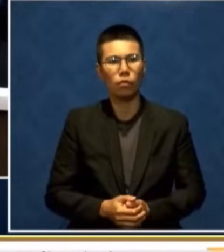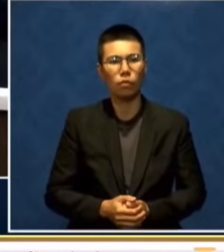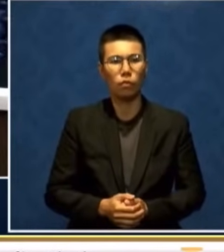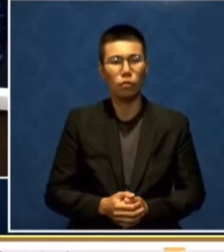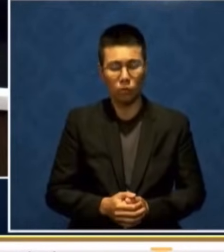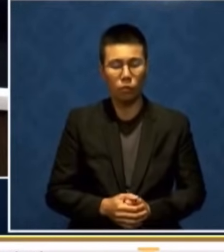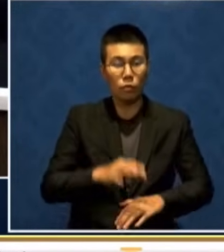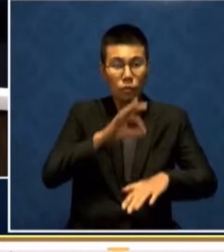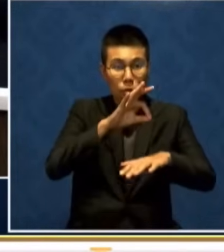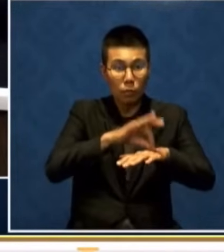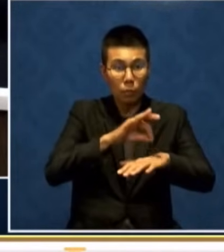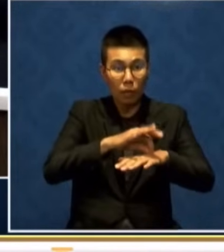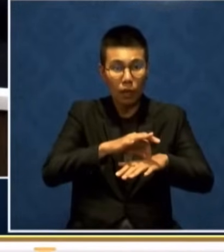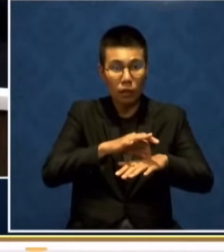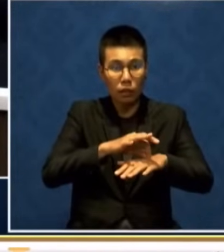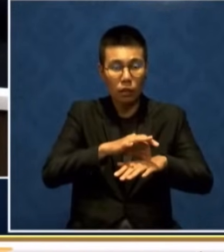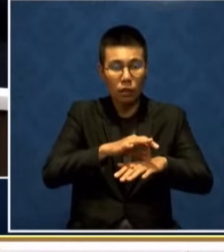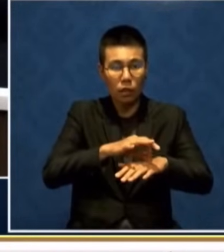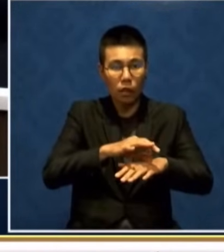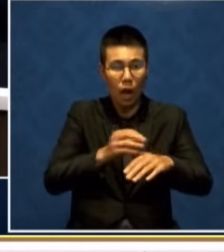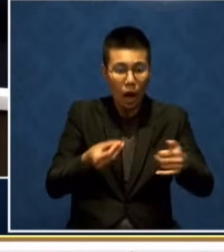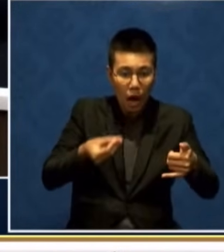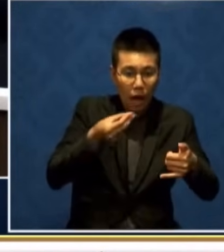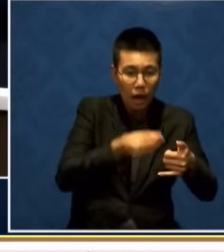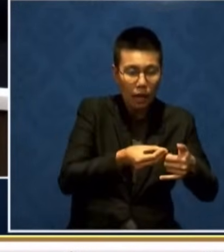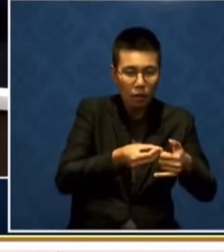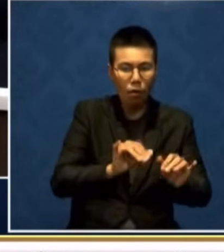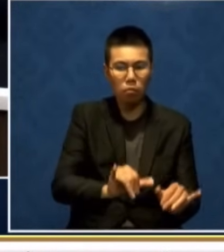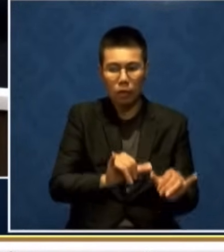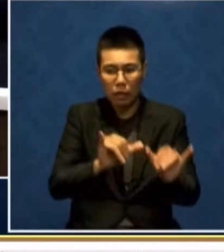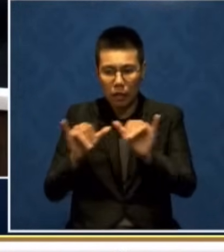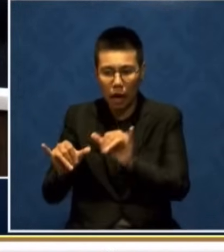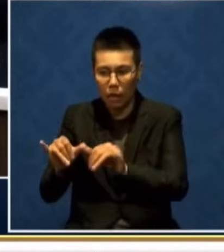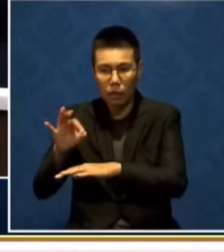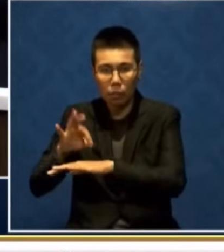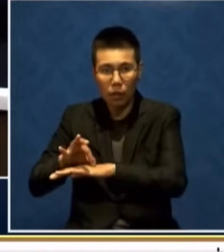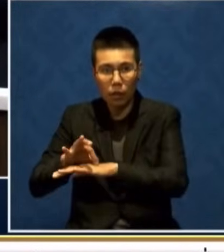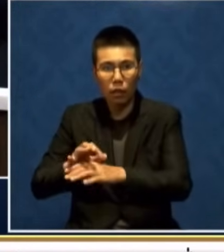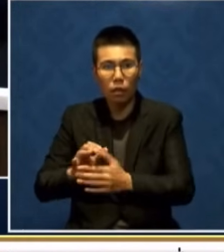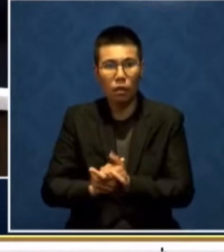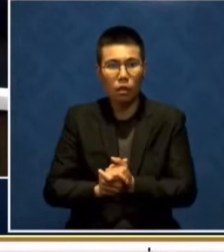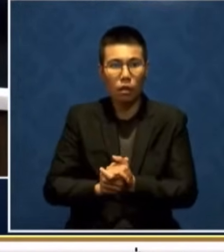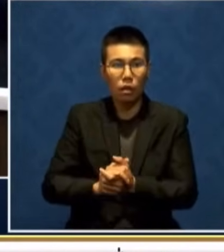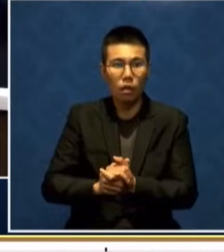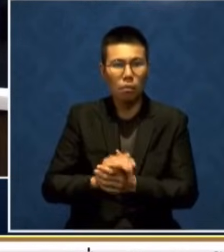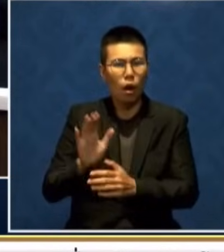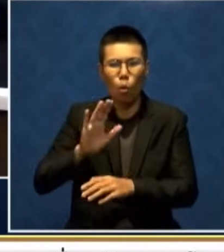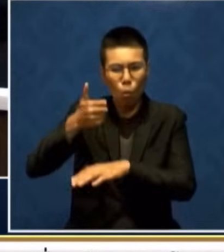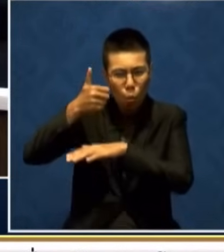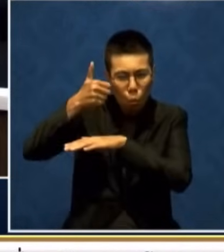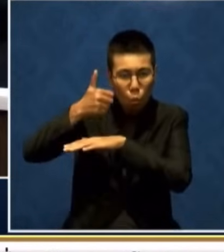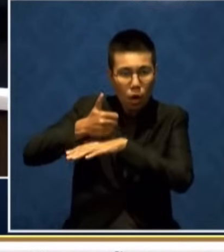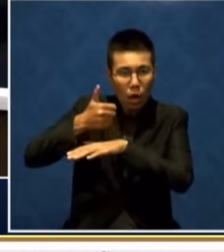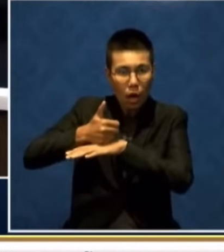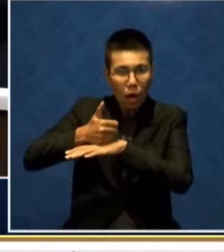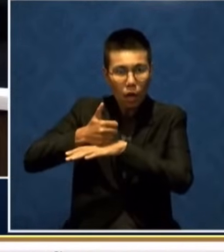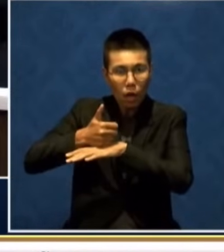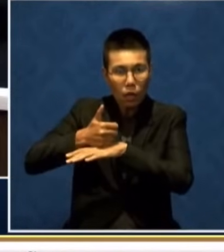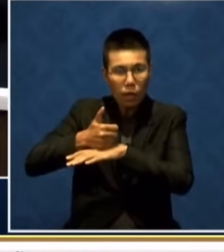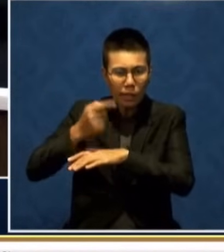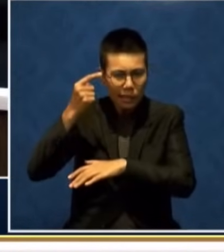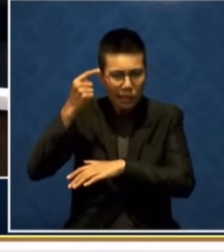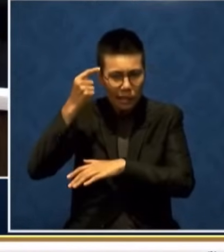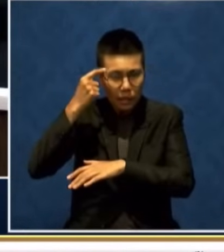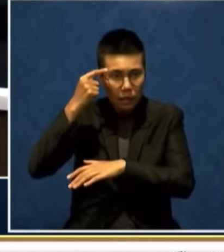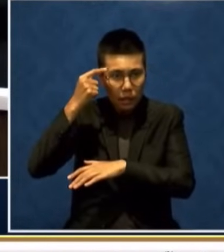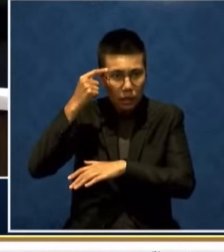ตั้งโยกย้ายท่านไม่ควรที่จะให้ผู้บังคับบัญชาเป็นผู้มีดุลพินิจ